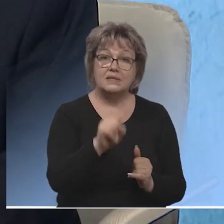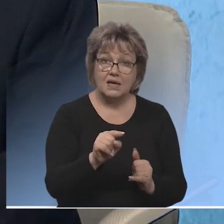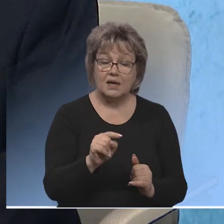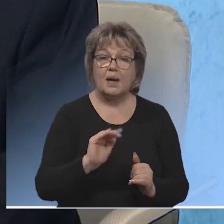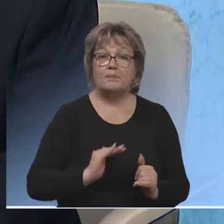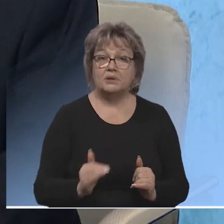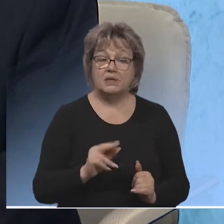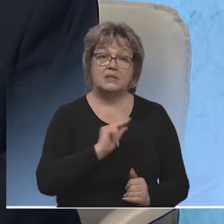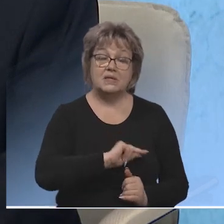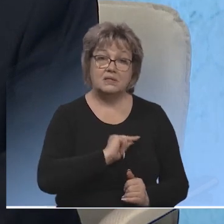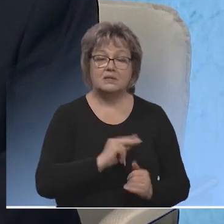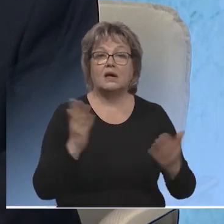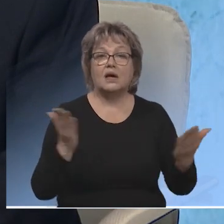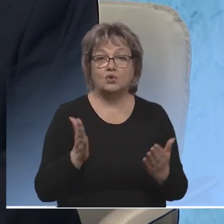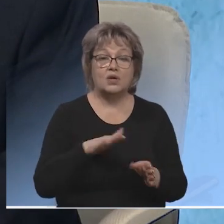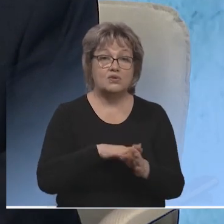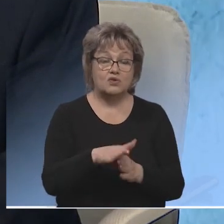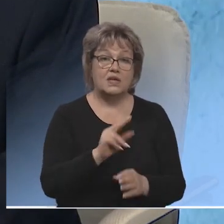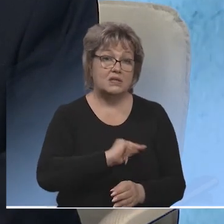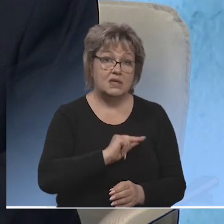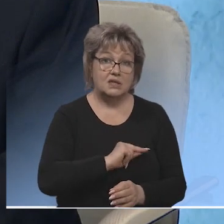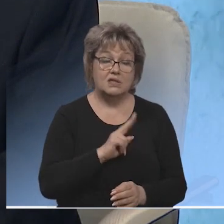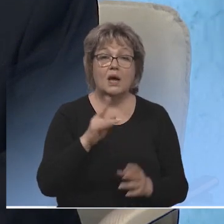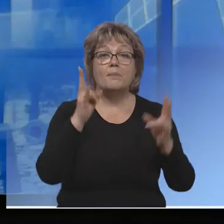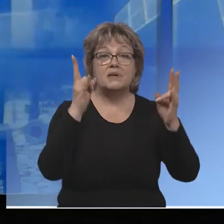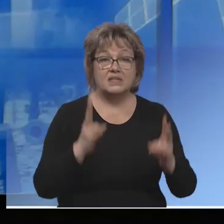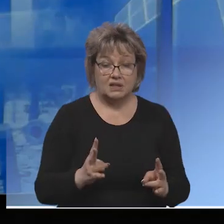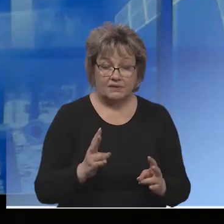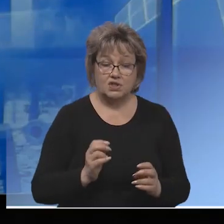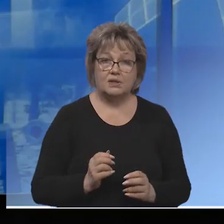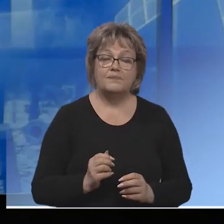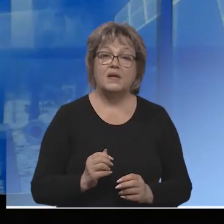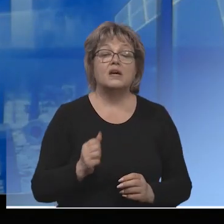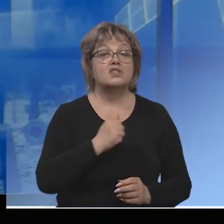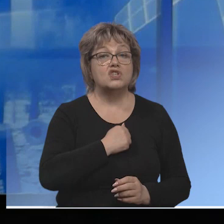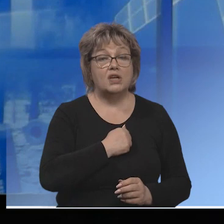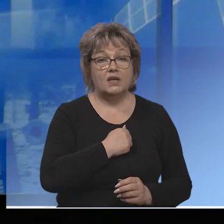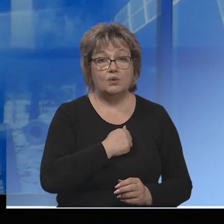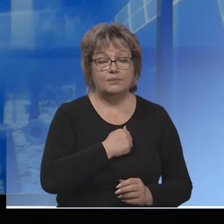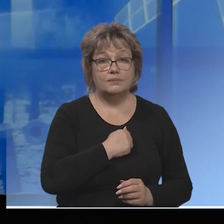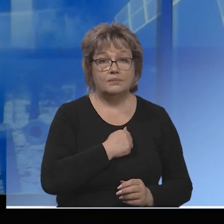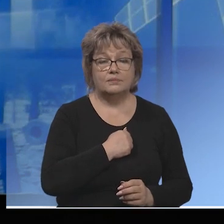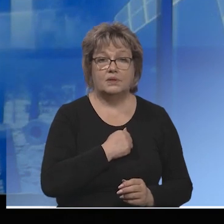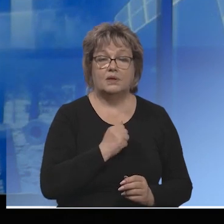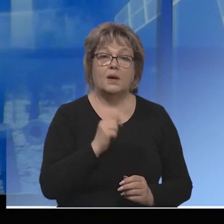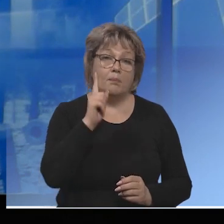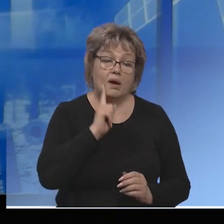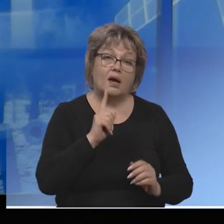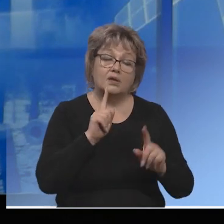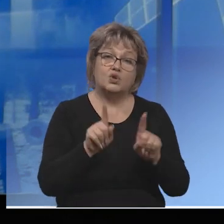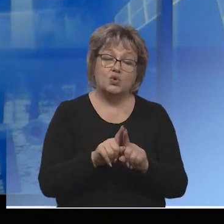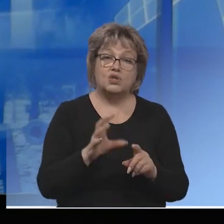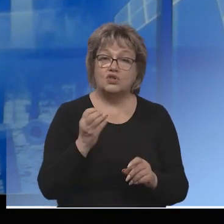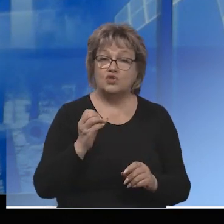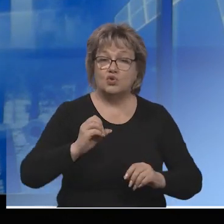тех субъектов предпринимательской деятельности, которые осуществляют деятельность в пострадавших отраслях. К сожалению, пока тоже